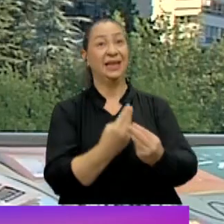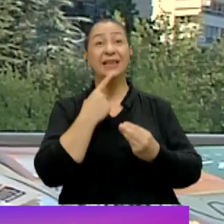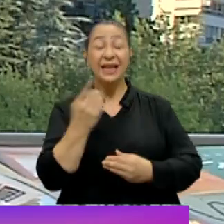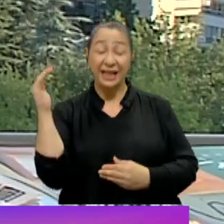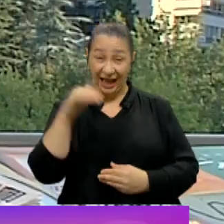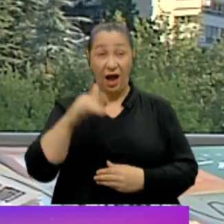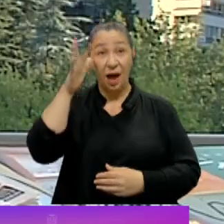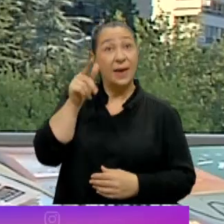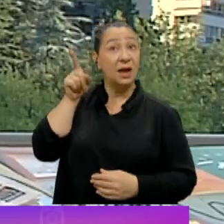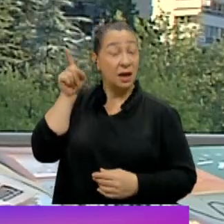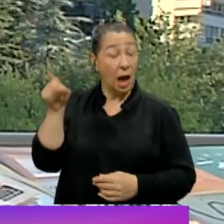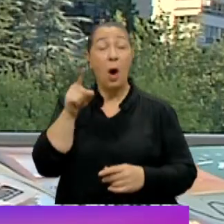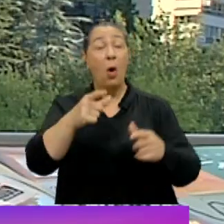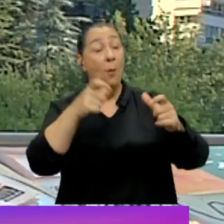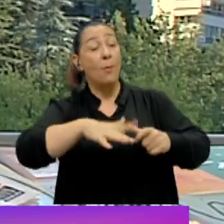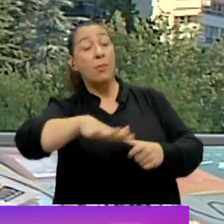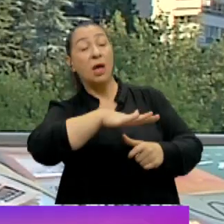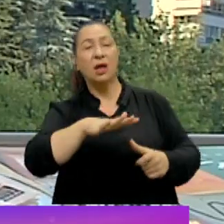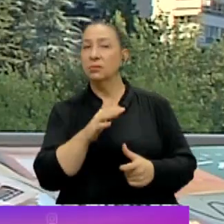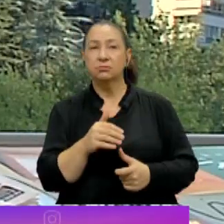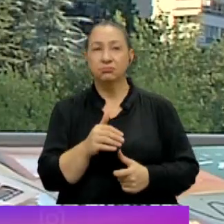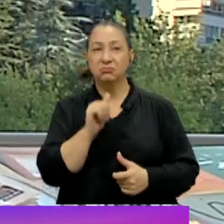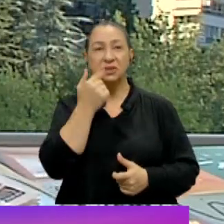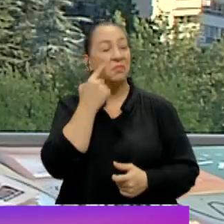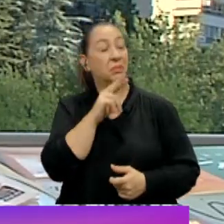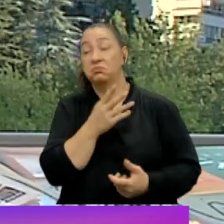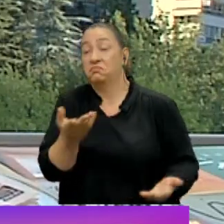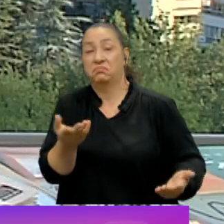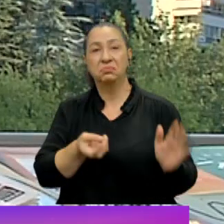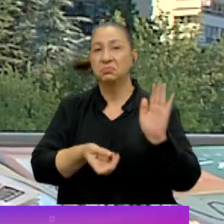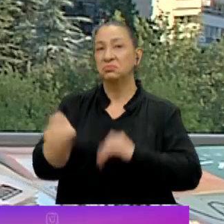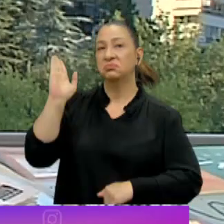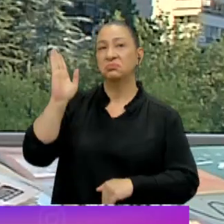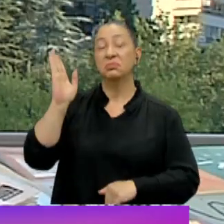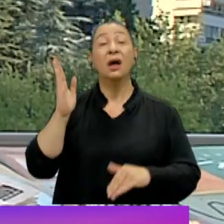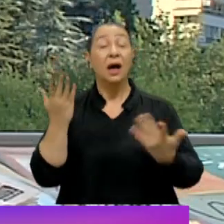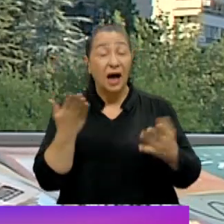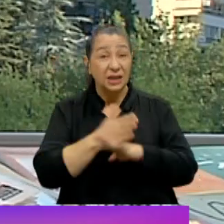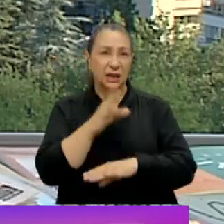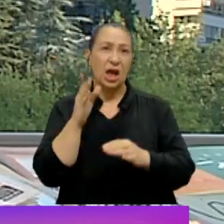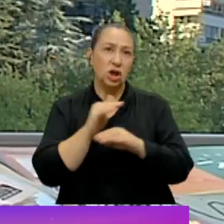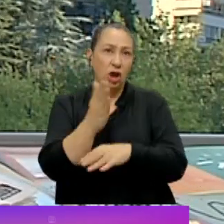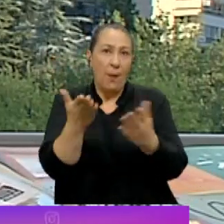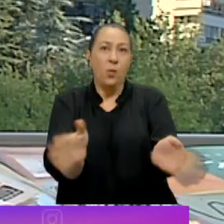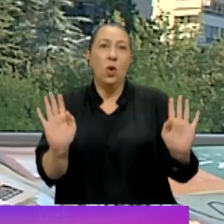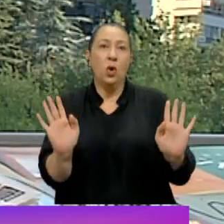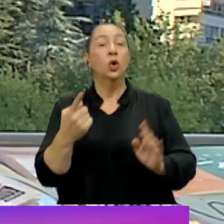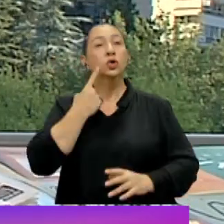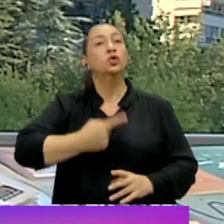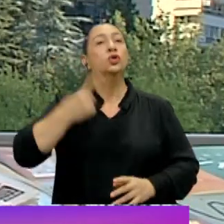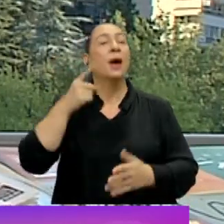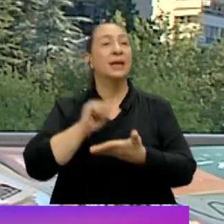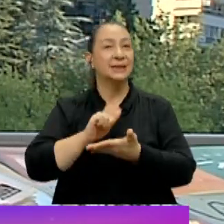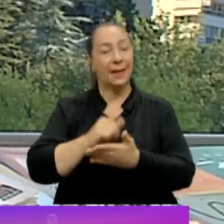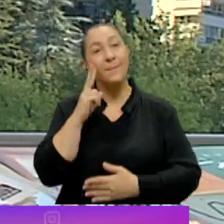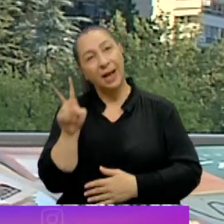gelen ABD, o bölgeden hiç de ardına bakmadan çekip gidiyor. Aslında yaşanılan bu. Cumhuriyet Gazetesi'ne